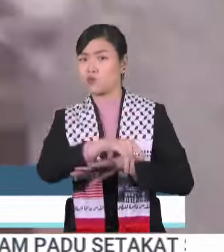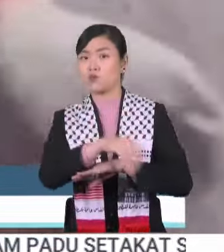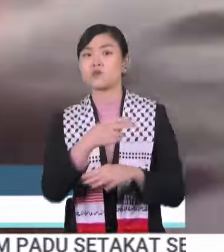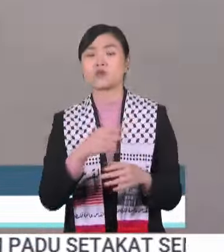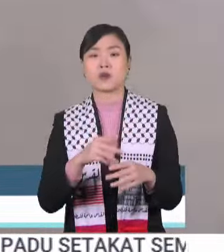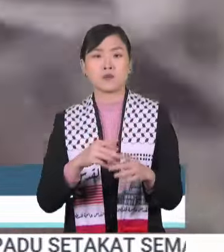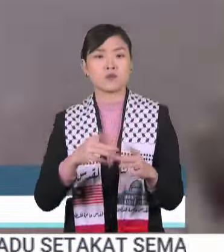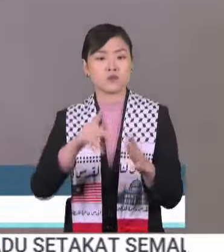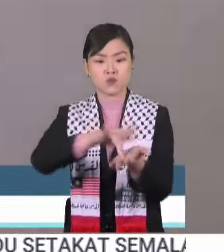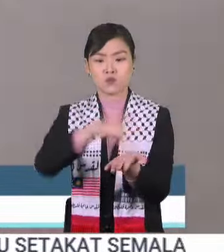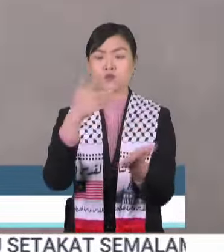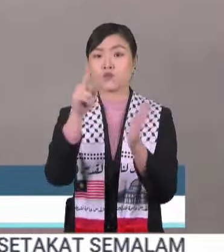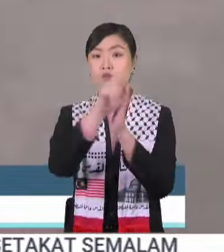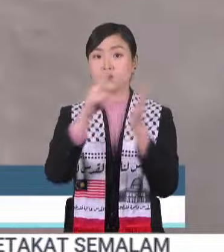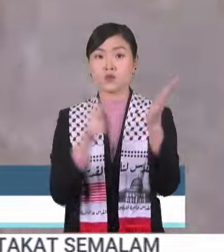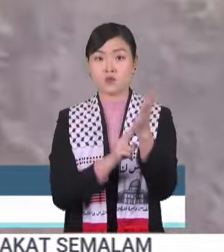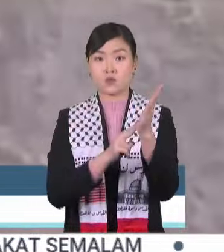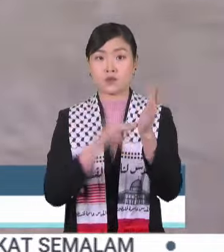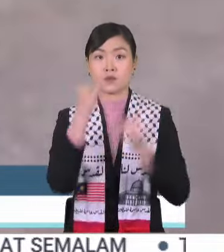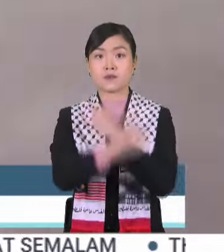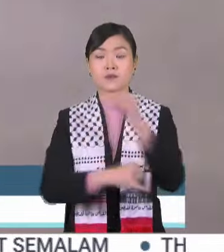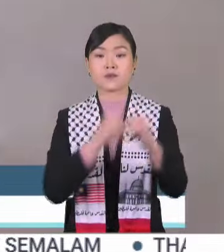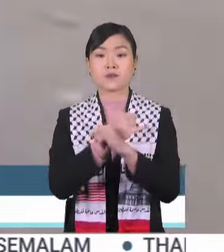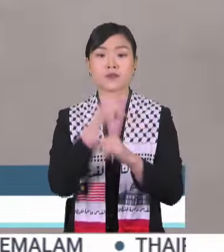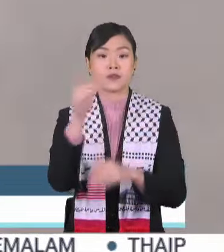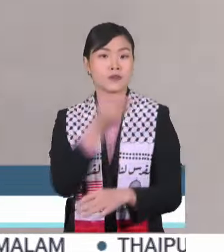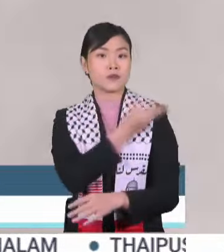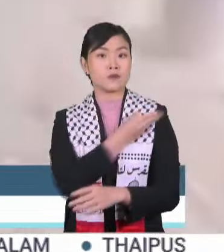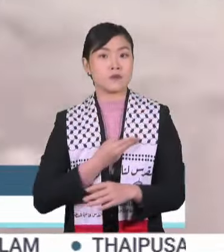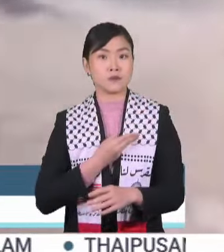antarabangsa dalam tindakannya di